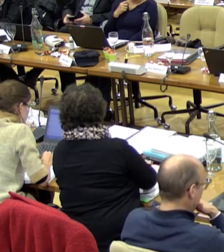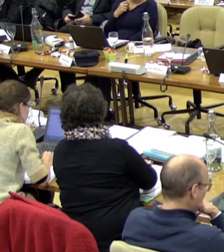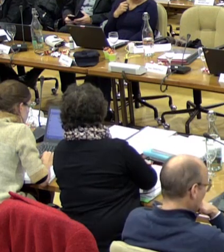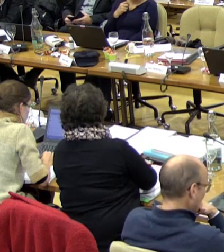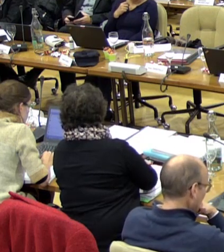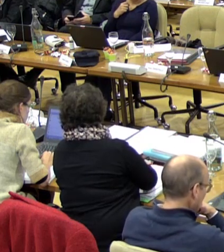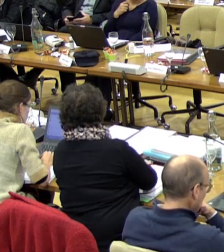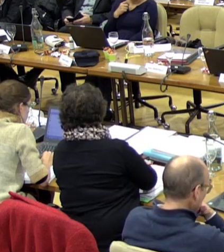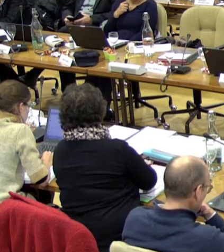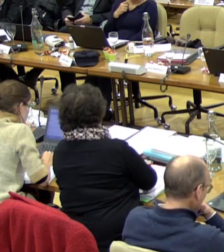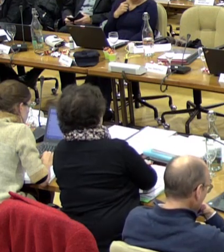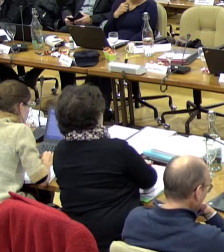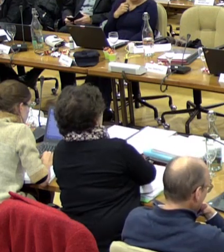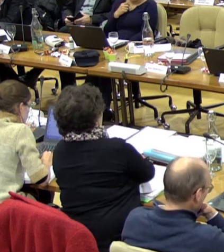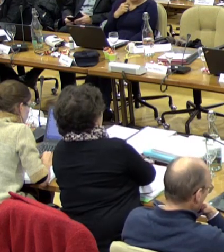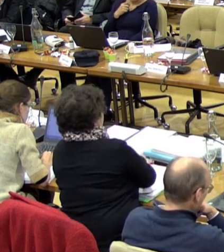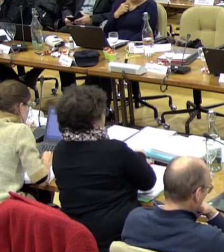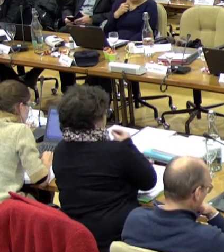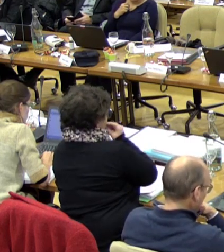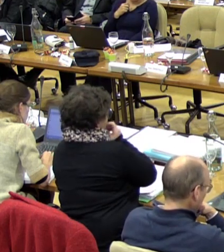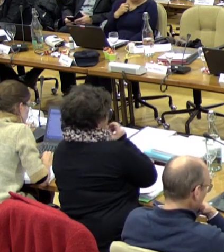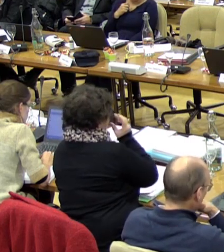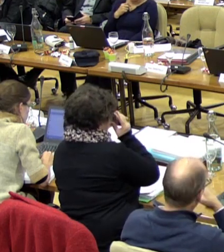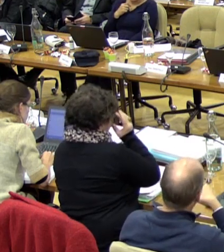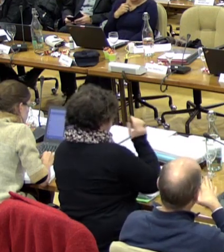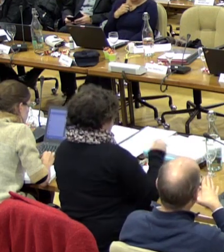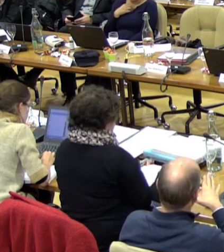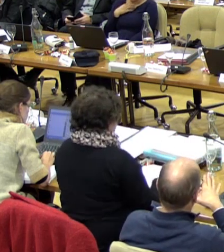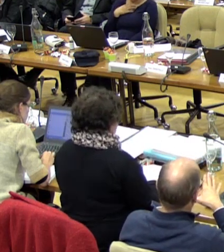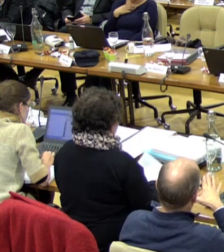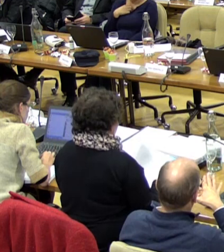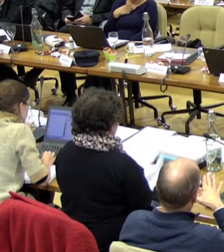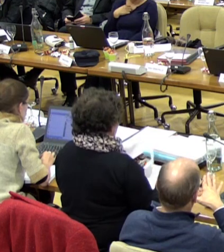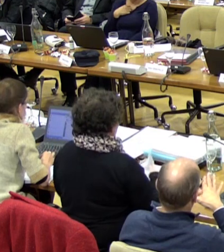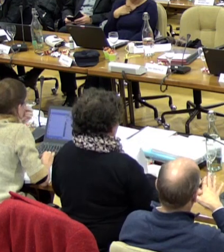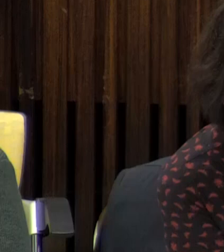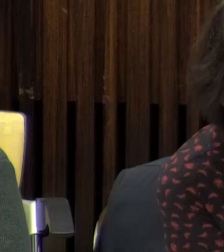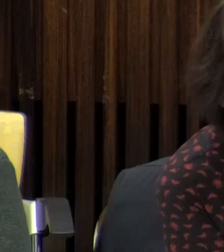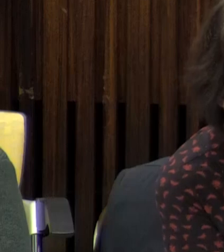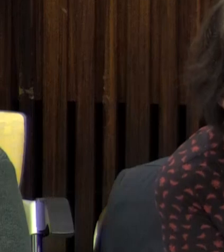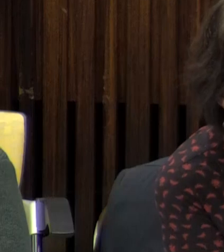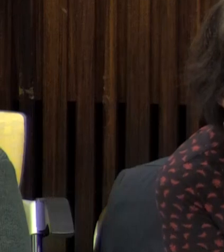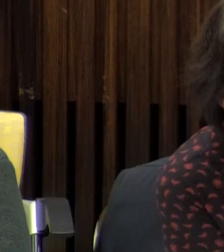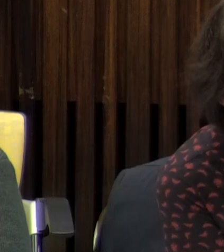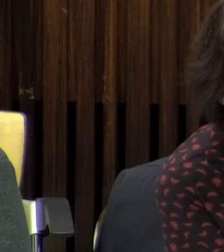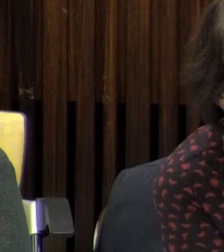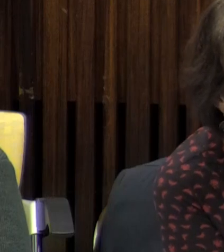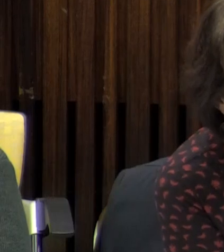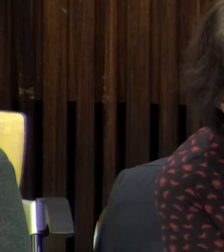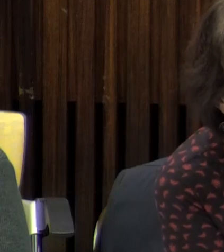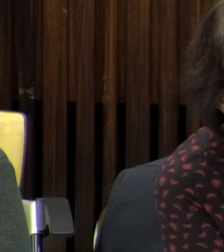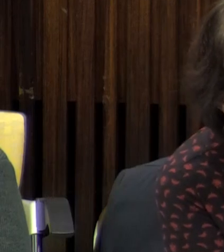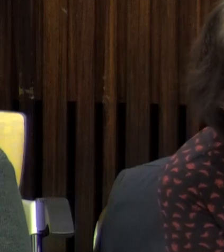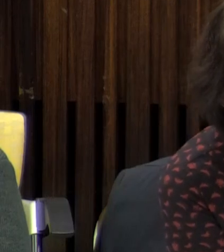de la cuisine centrale qui servent à les livraisons étaient aujourd'hui en location est le choix qui est fait est de passer à de l'acquisition donc